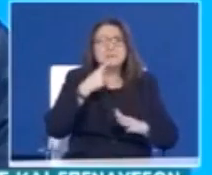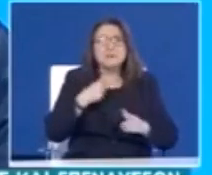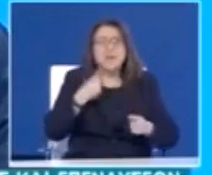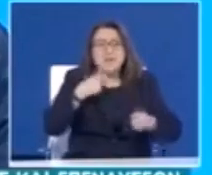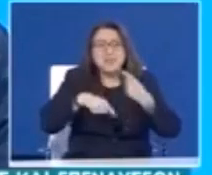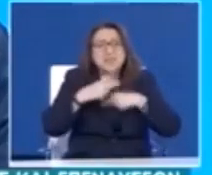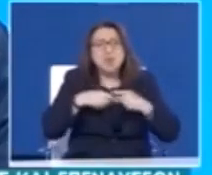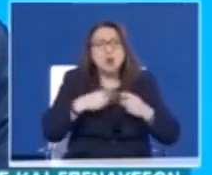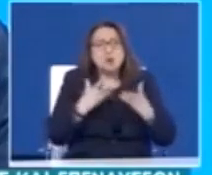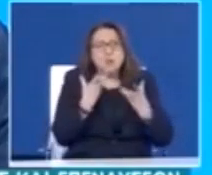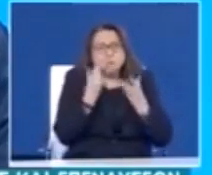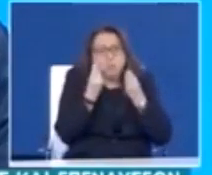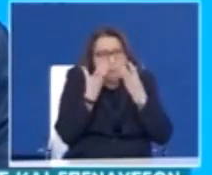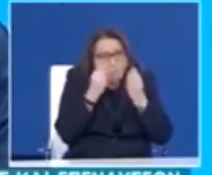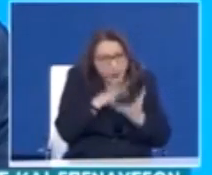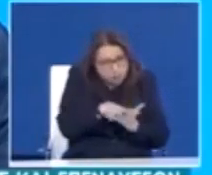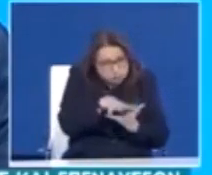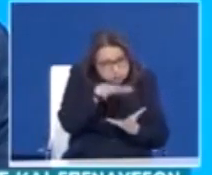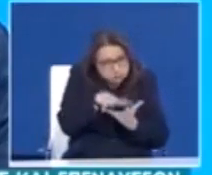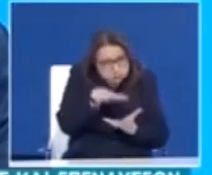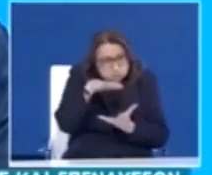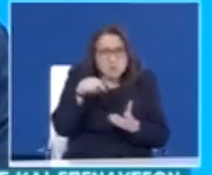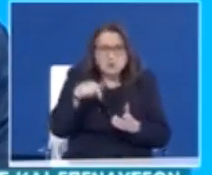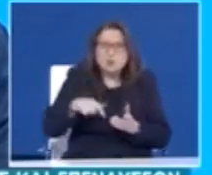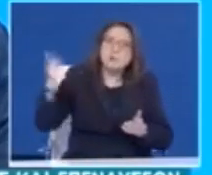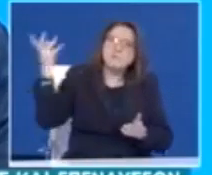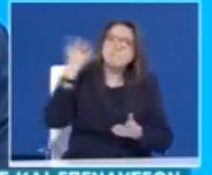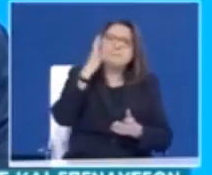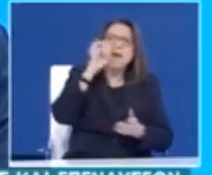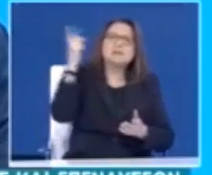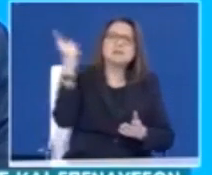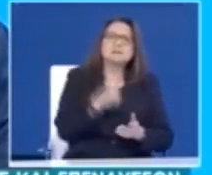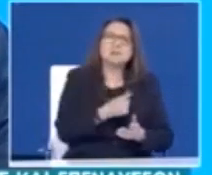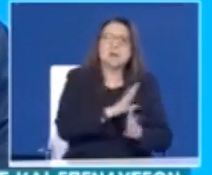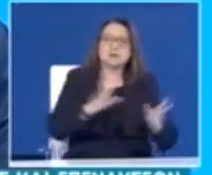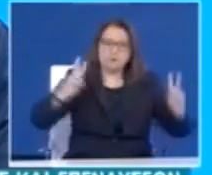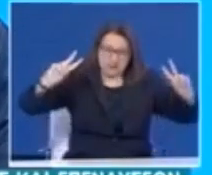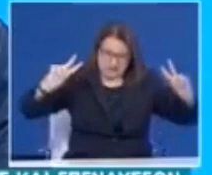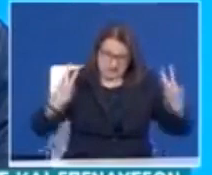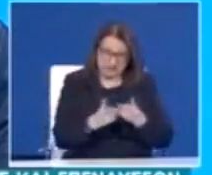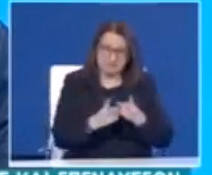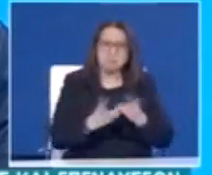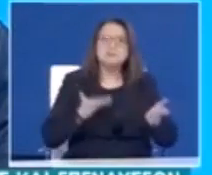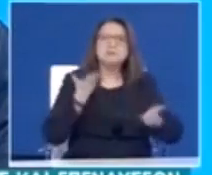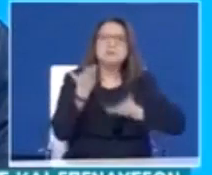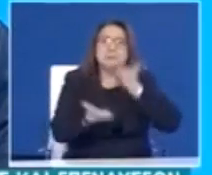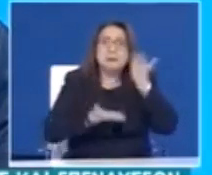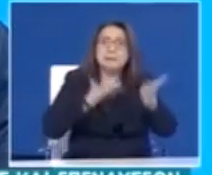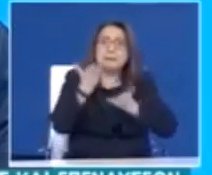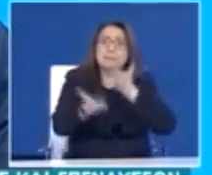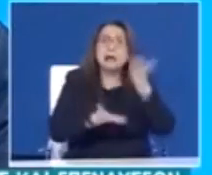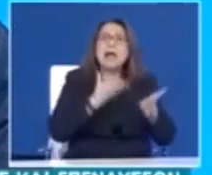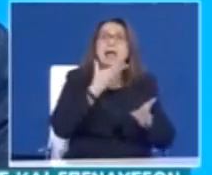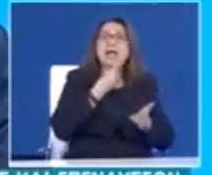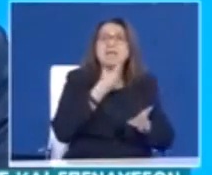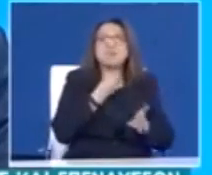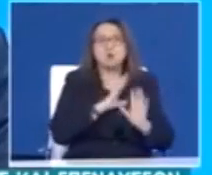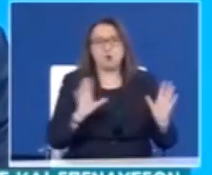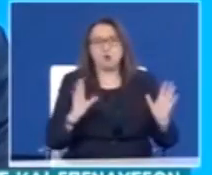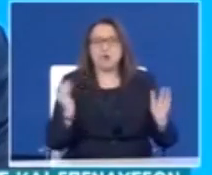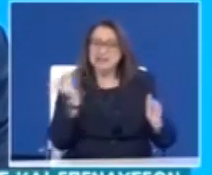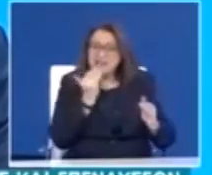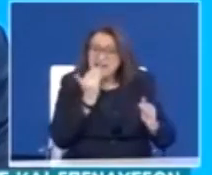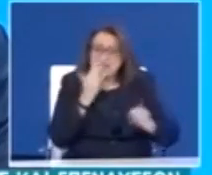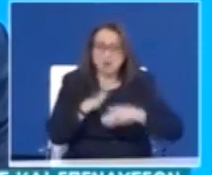μισά, για να μπορέσουμε να κάνουμε την πρόσβαση των επιχειρήσεων σε αυτά τα χρηματοδοτικά εργαλεία πολύ πιο εύκολη και πολύ πιο